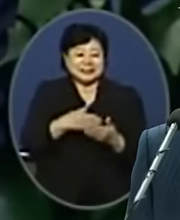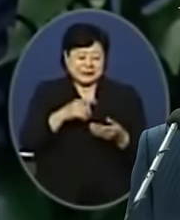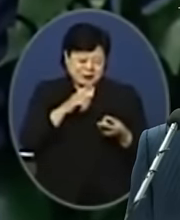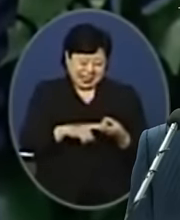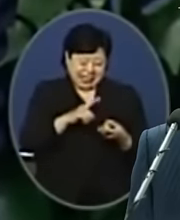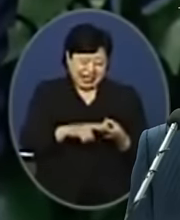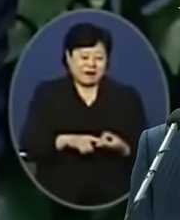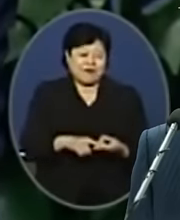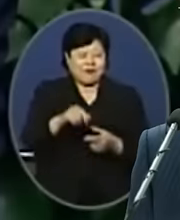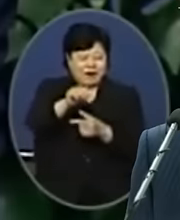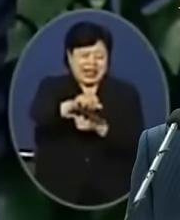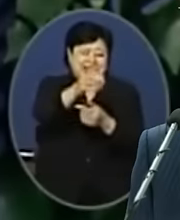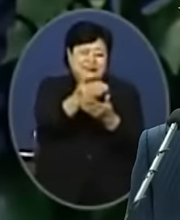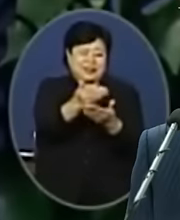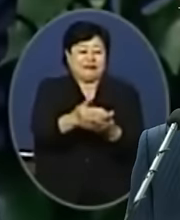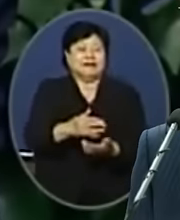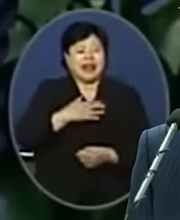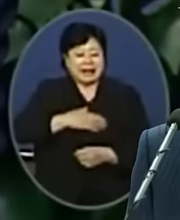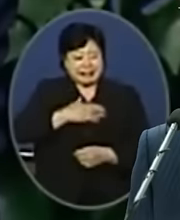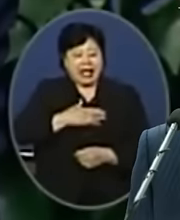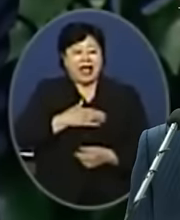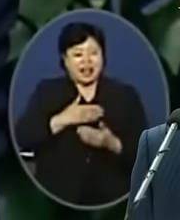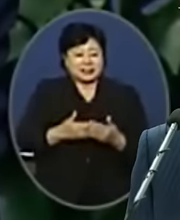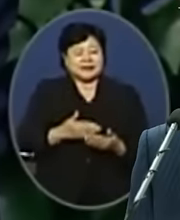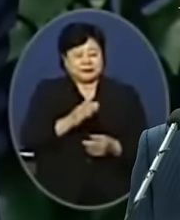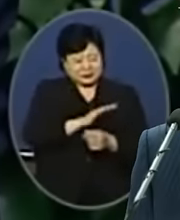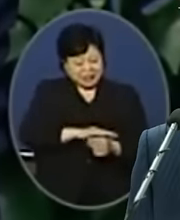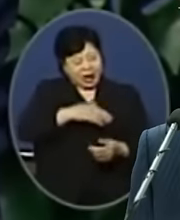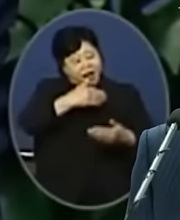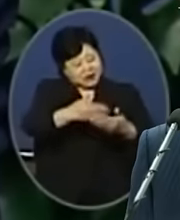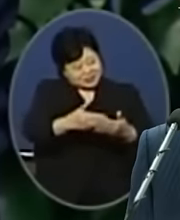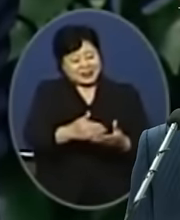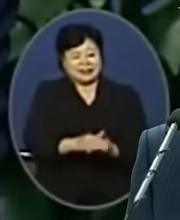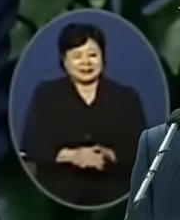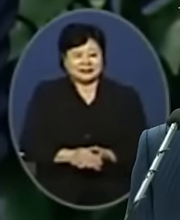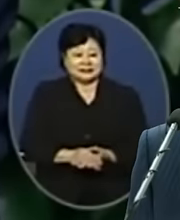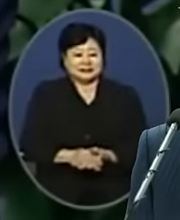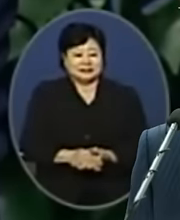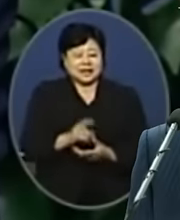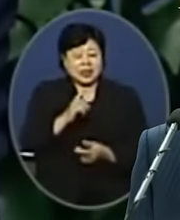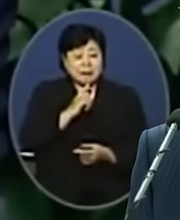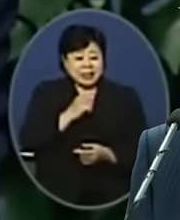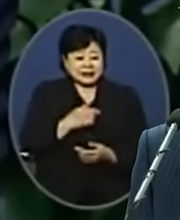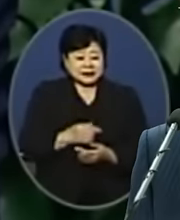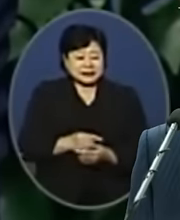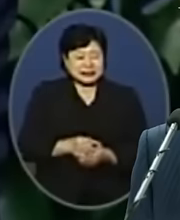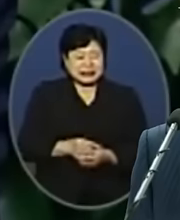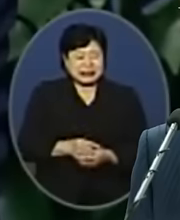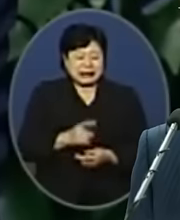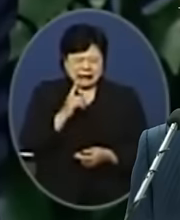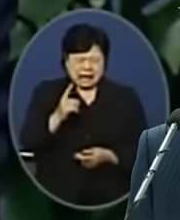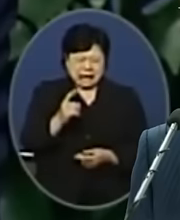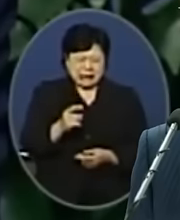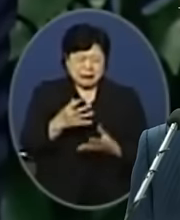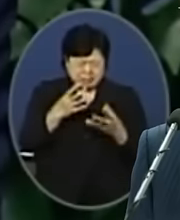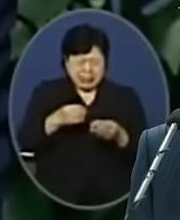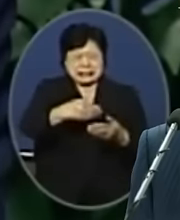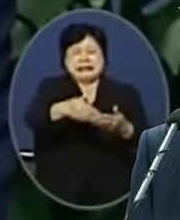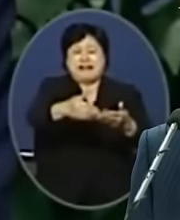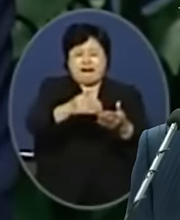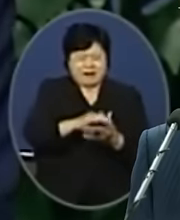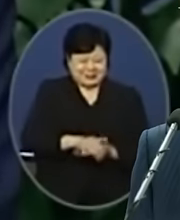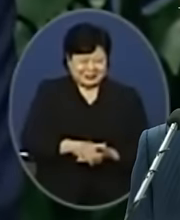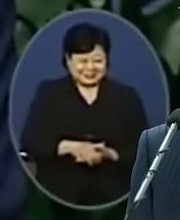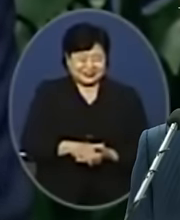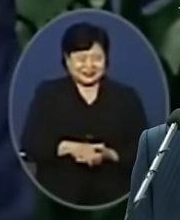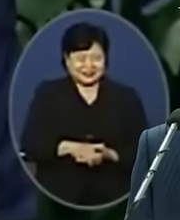그림대로 하시옵소서. 뭐냐? 그림 잘 그렸다. 하나밖에 안 그려서 애에게 좀 더 많이 그리지.